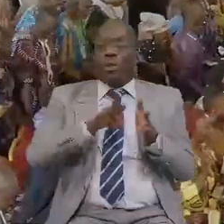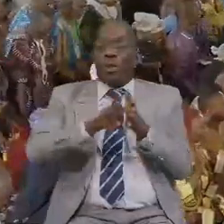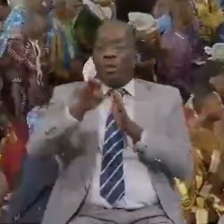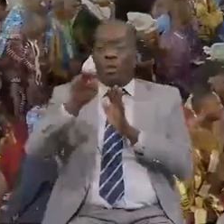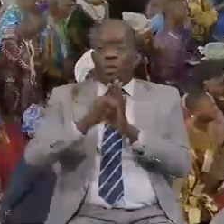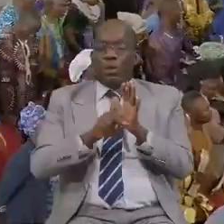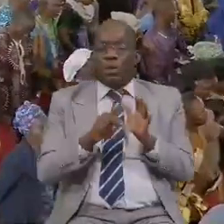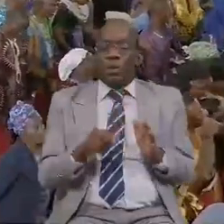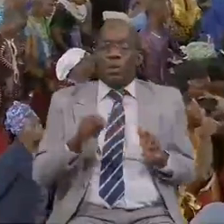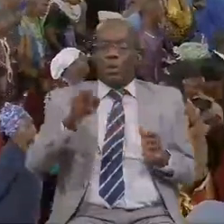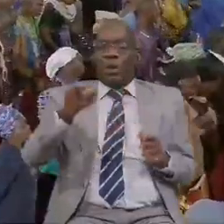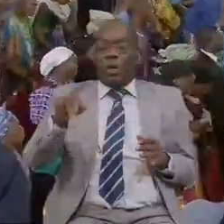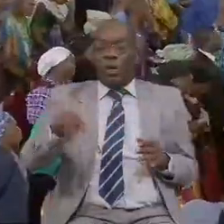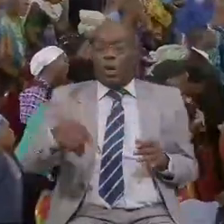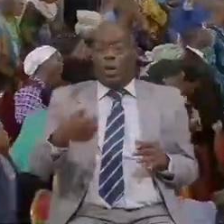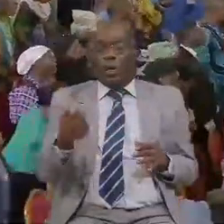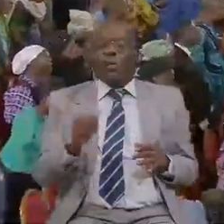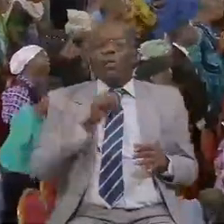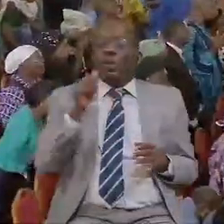s'il y a d'impiété,